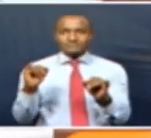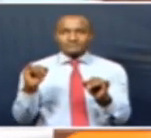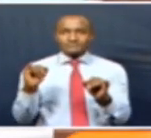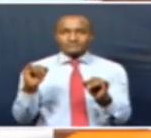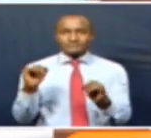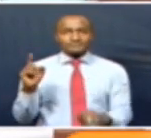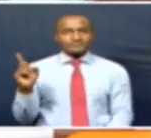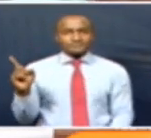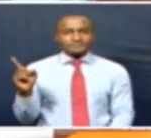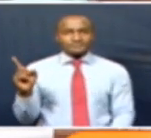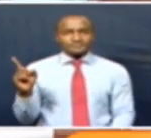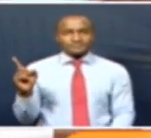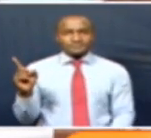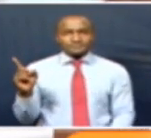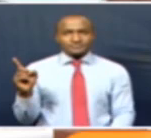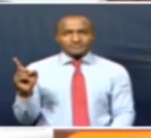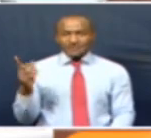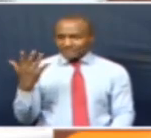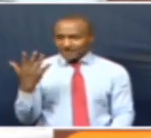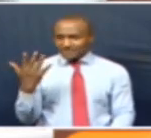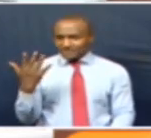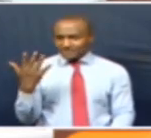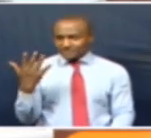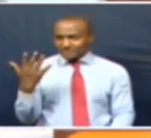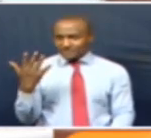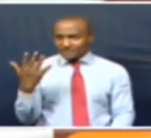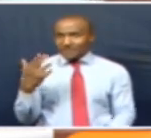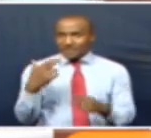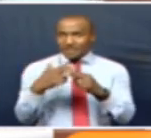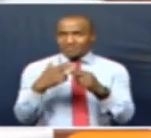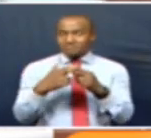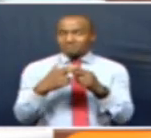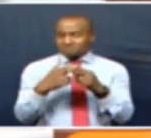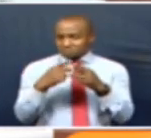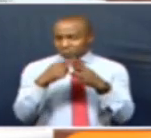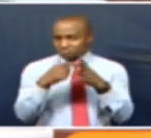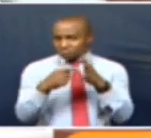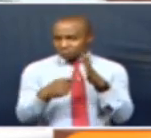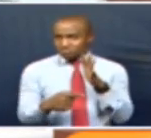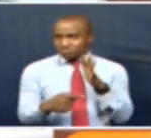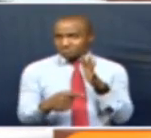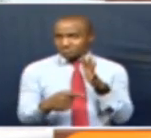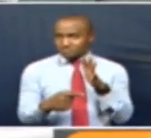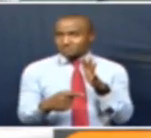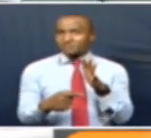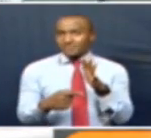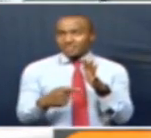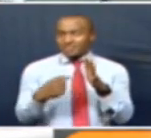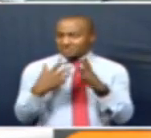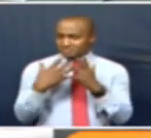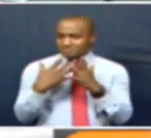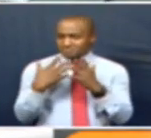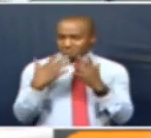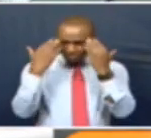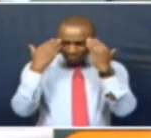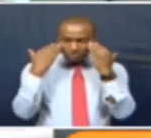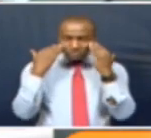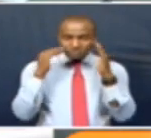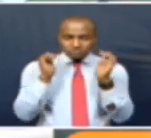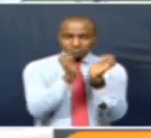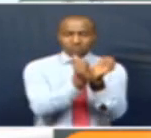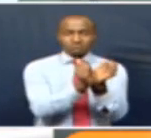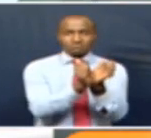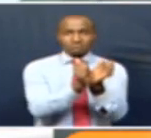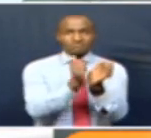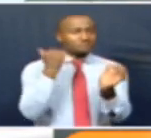Mohamed Nani, John Maina, Anthony Kitila almarufu Rasta na Bilidia Nyawera, ambao wamekuwa kizimbani kwa siku 60 tokea